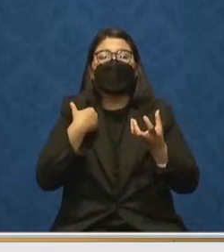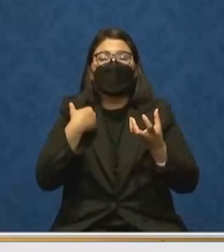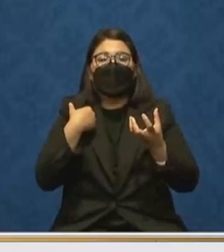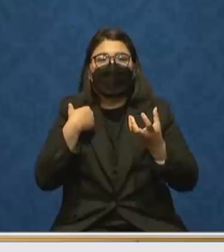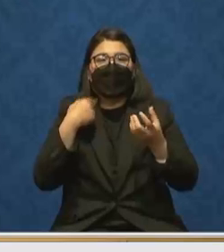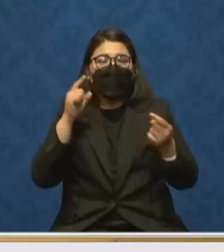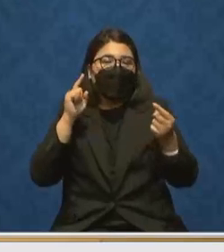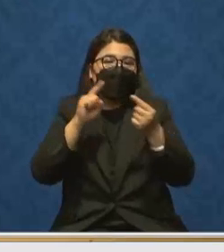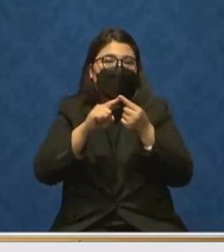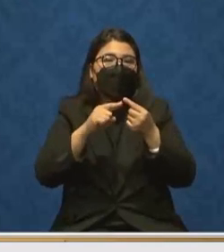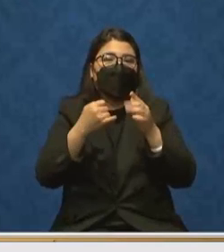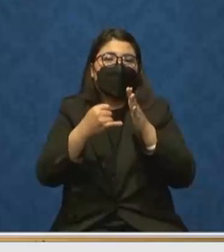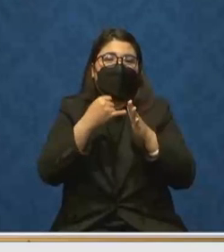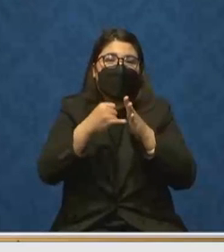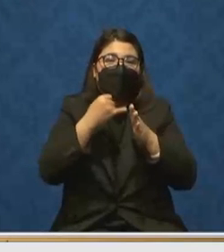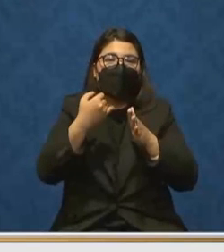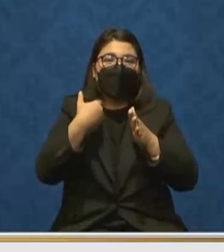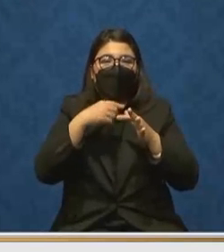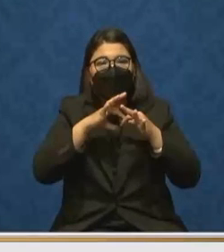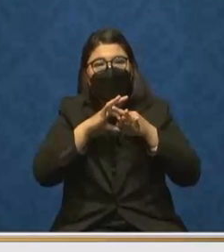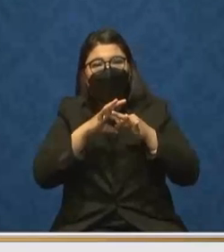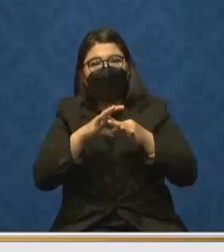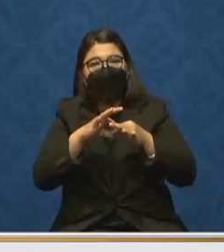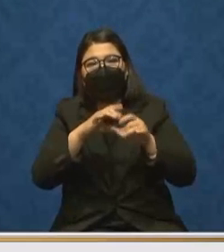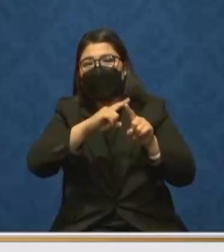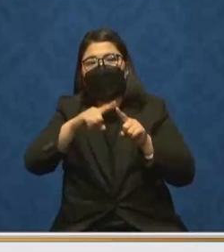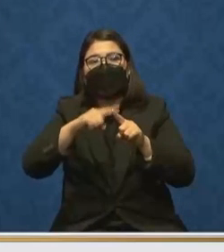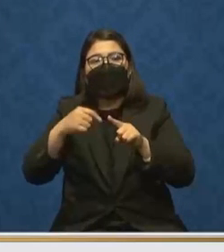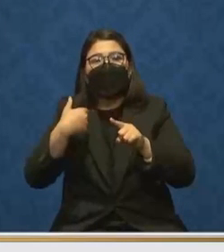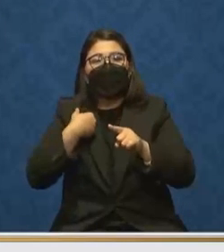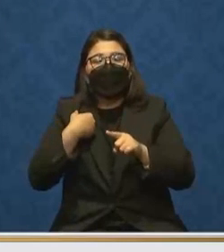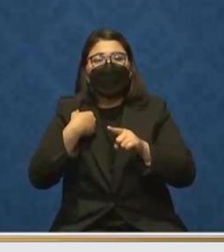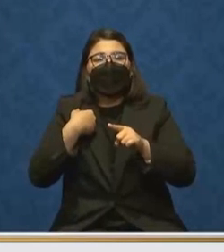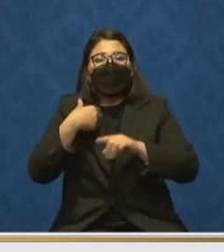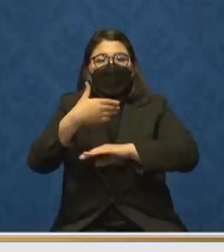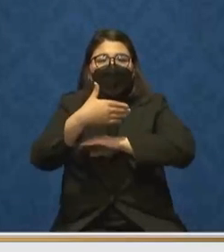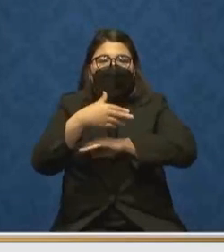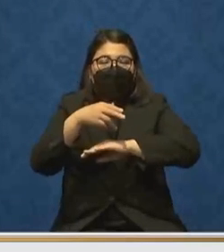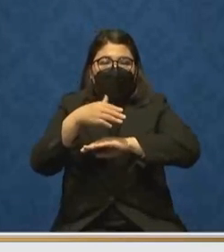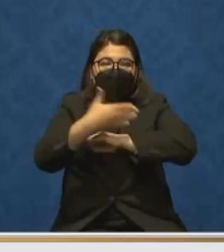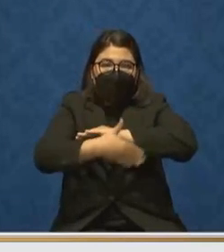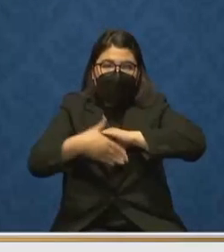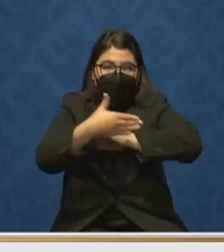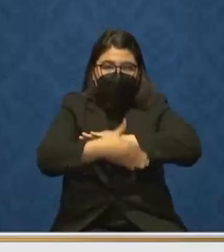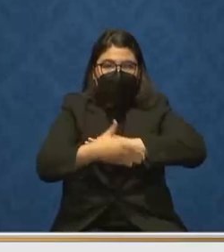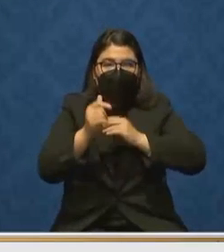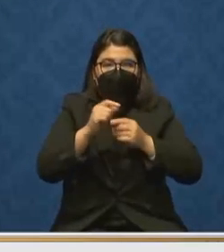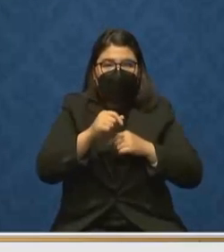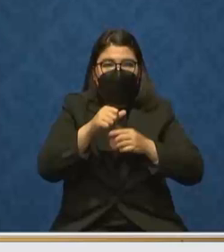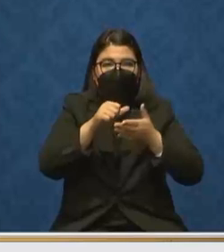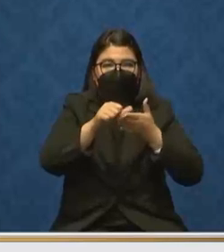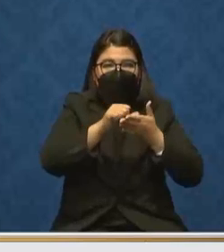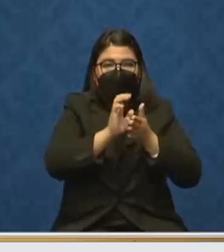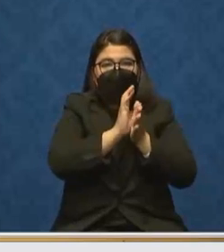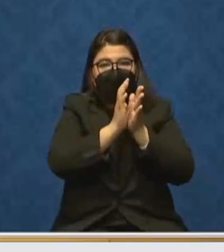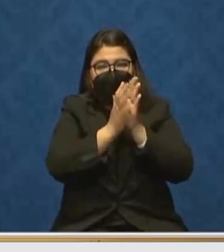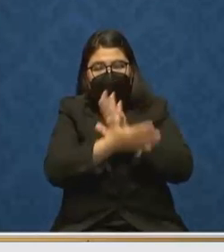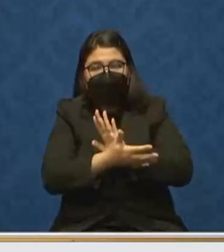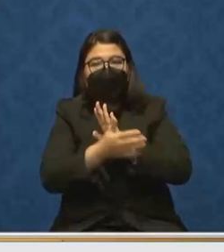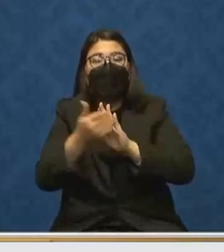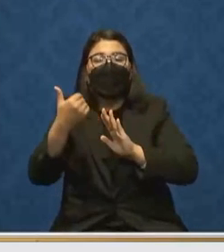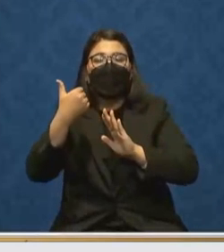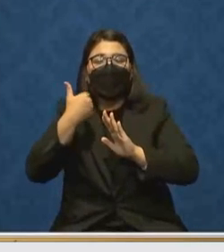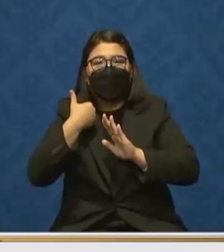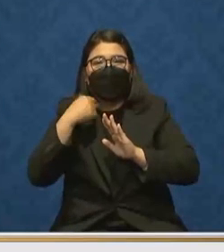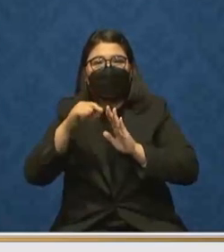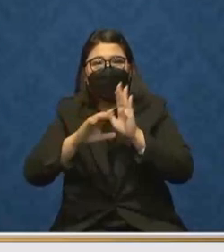งได้สะดวกและเชื่อมโยงกันอย่างเป็นระบบเช่นปรับปรุงทางรถไฟเข้าพื้นที่ท่าเรือจุกเสม็ดก่อสร้างทางหลวงรองรับเขตพัฒนาพิเศษภา